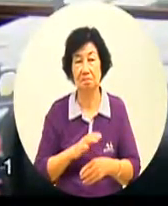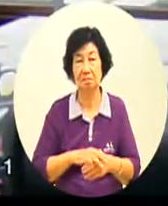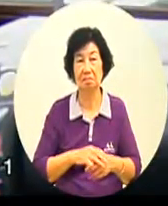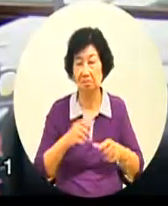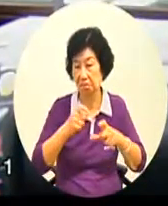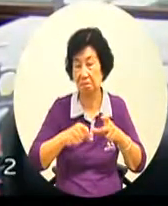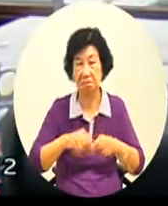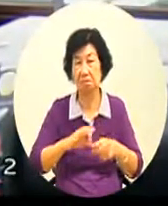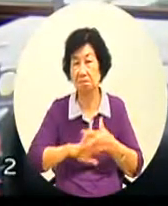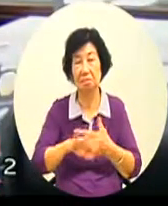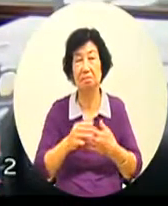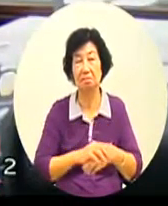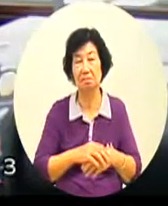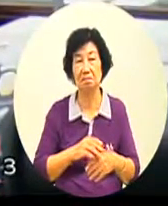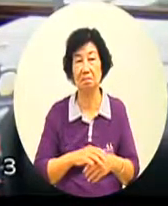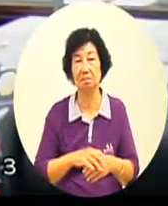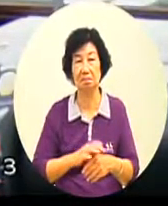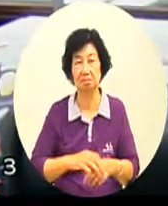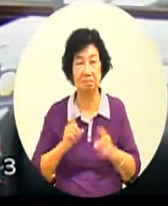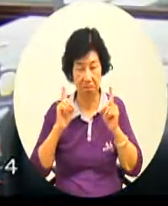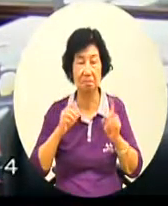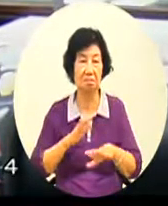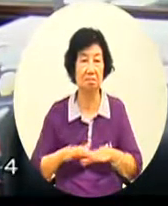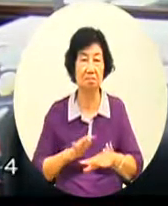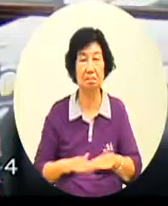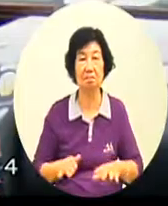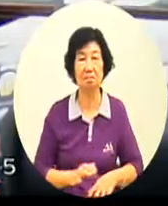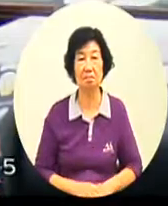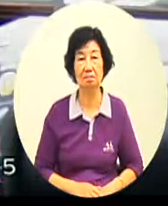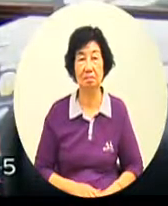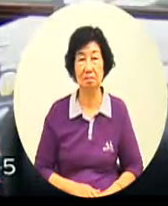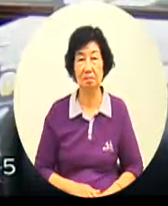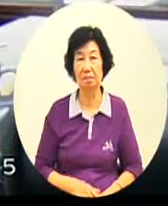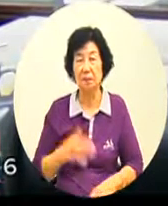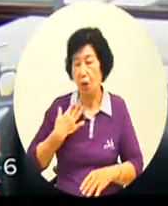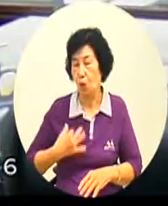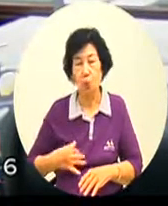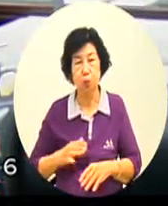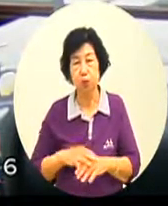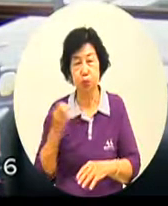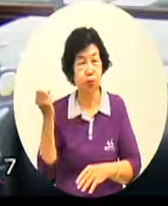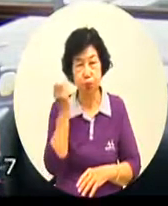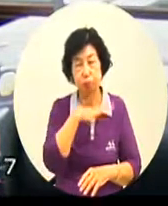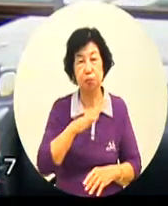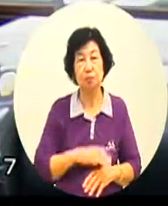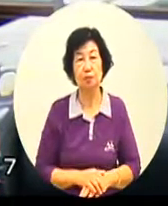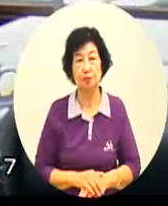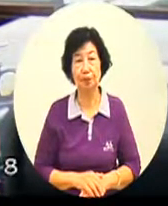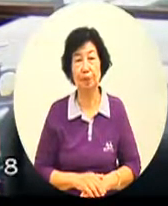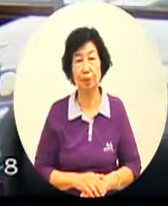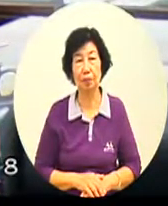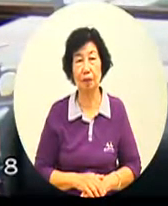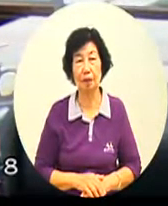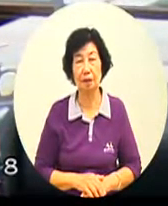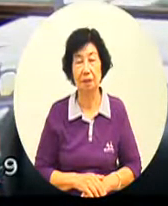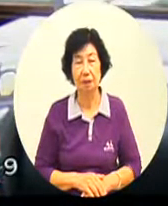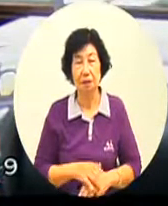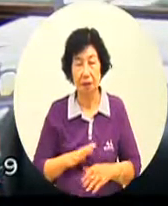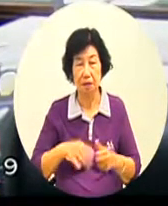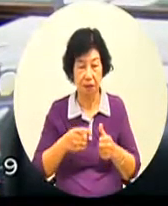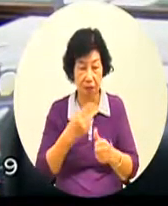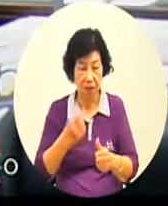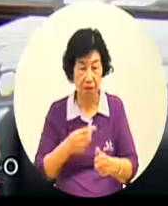了。这样子说得过去，所有的人都不会服气的。还是一句话，要刮别人胡子，先把自己的